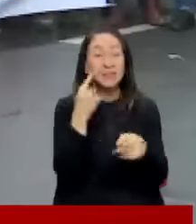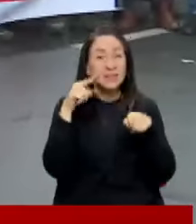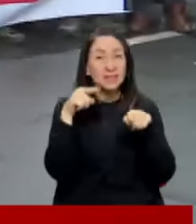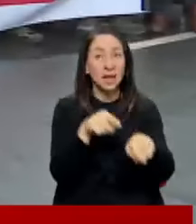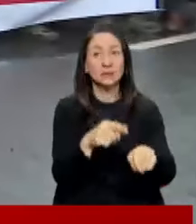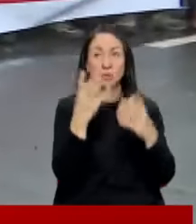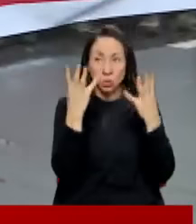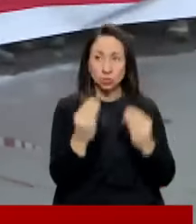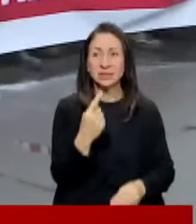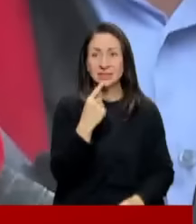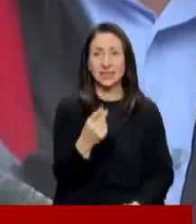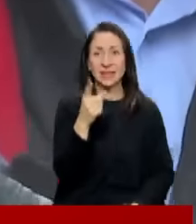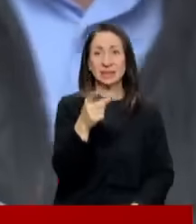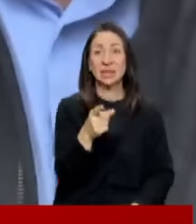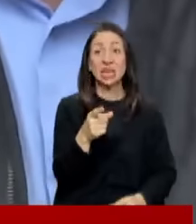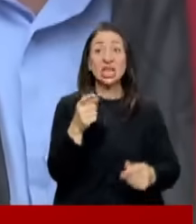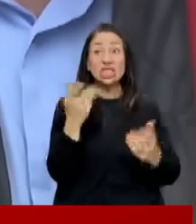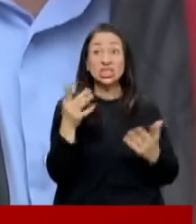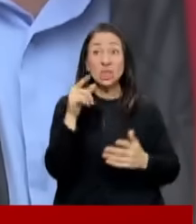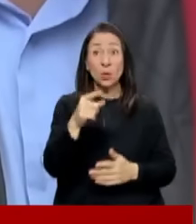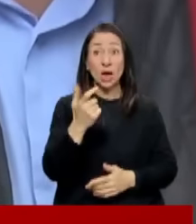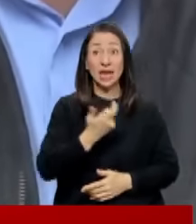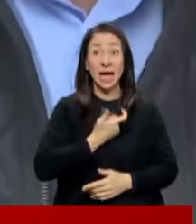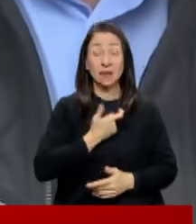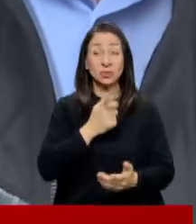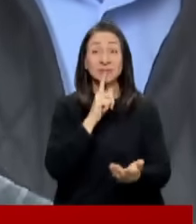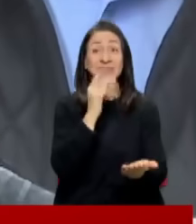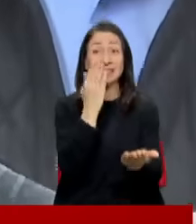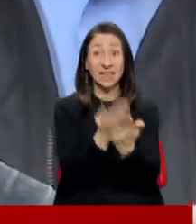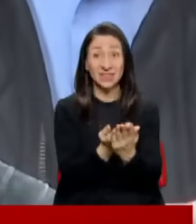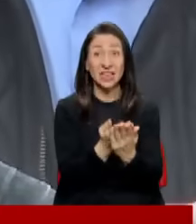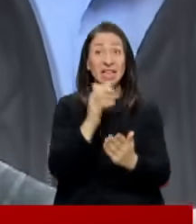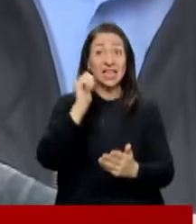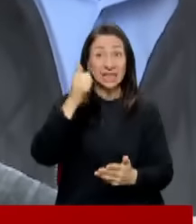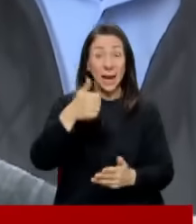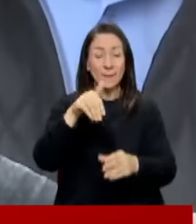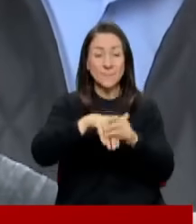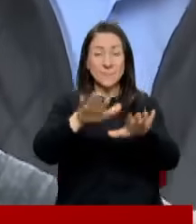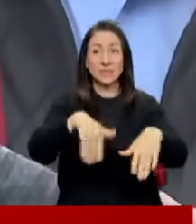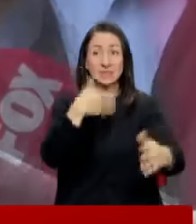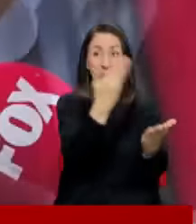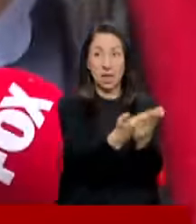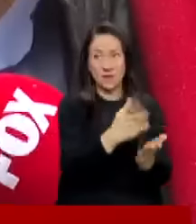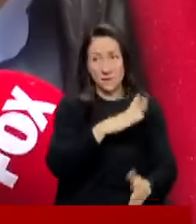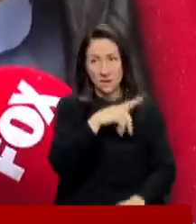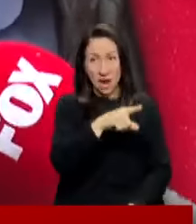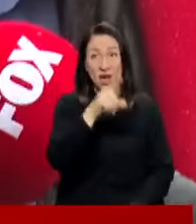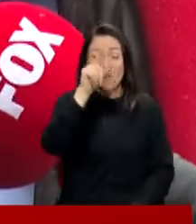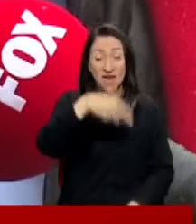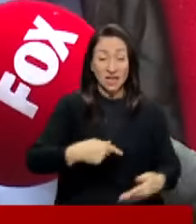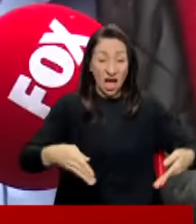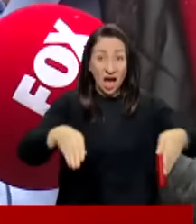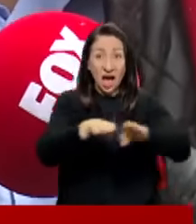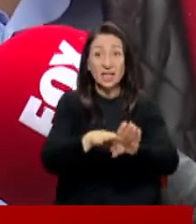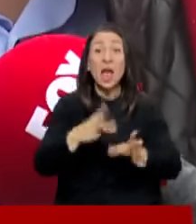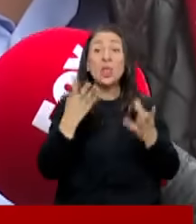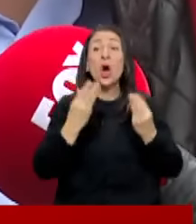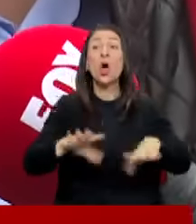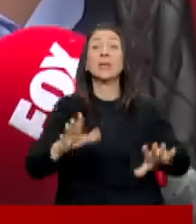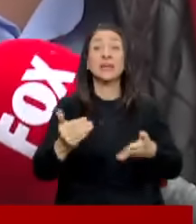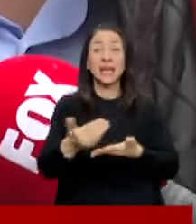takipçisi olacağız dediler. İşte bu kanun teklifi yarın meclise geliyor. Vergide adalet